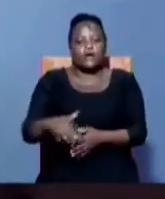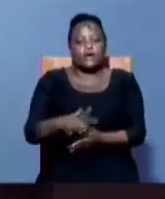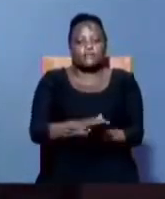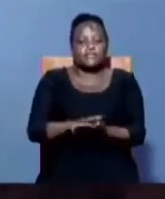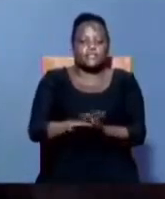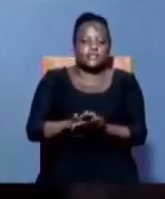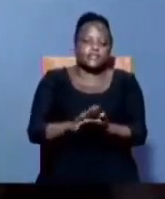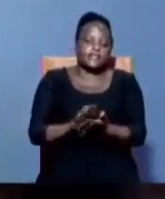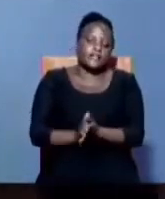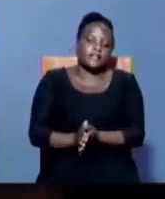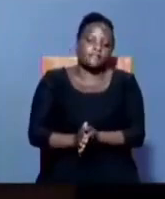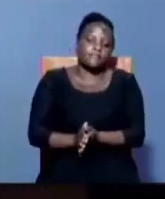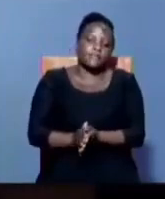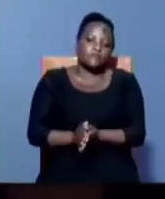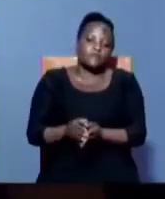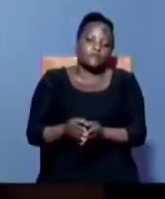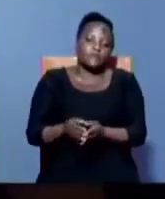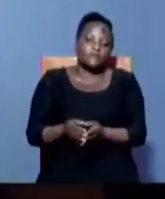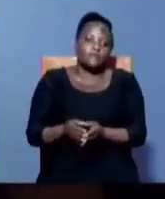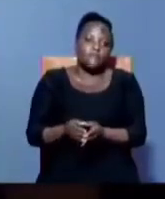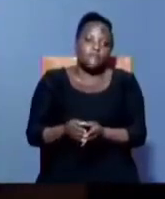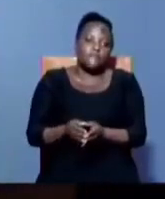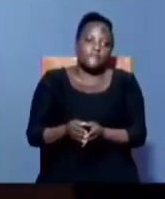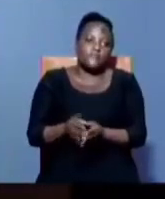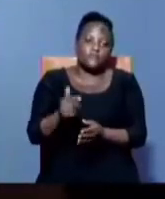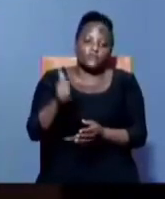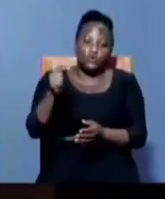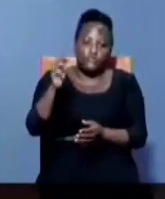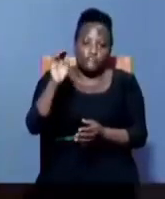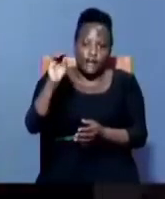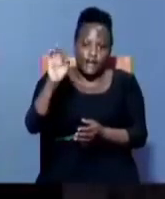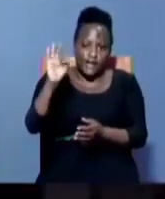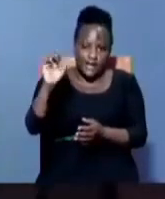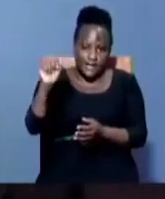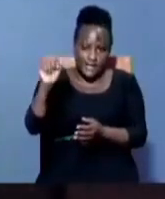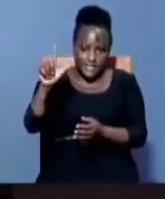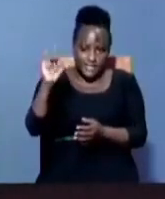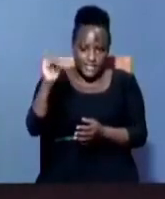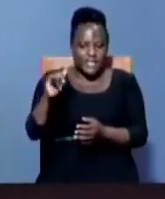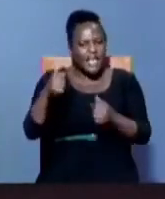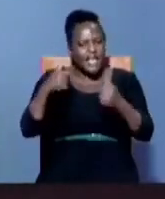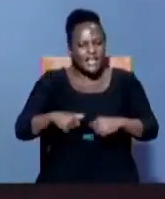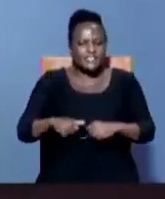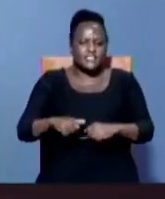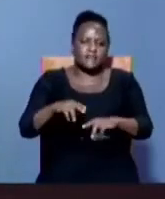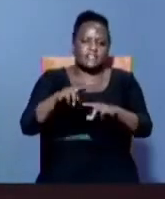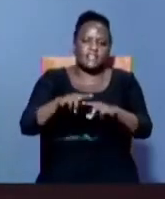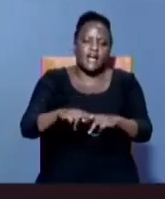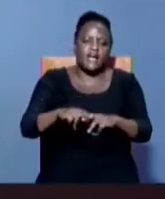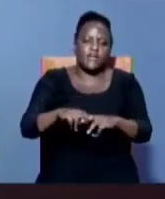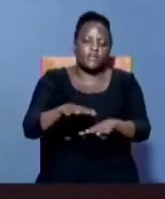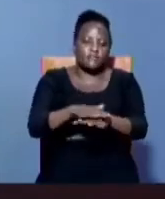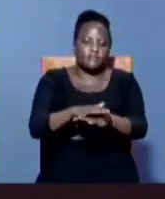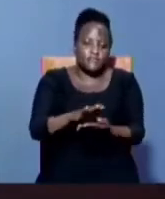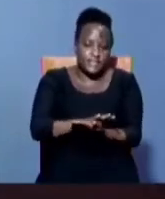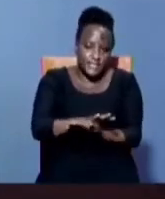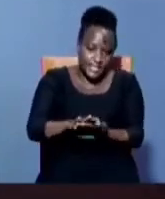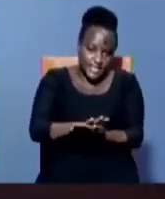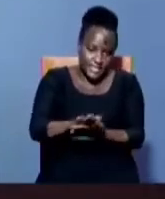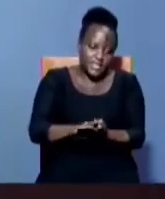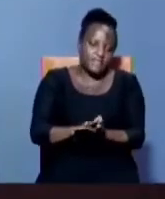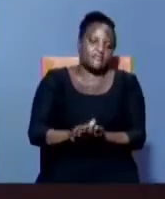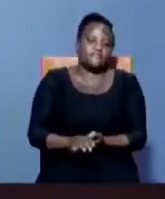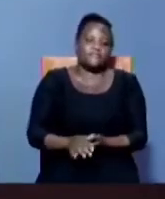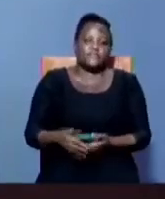kuta, tofali zenye kuta zije juu, lazima zikae juu ya msingi. Kiti cha rehema kina msingi unaitwa hukumu